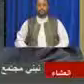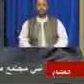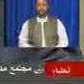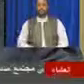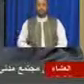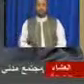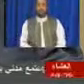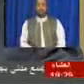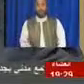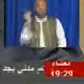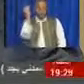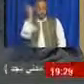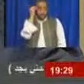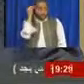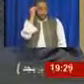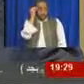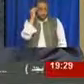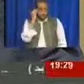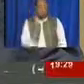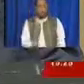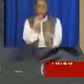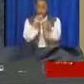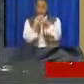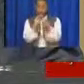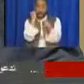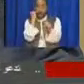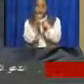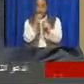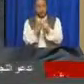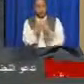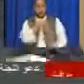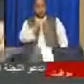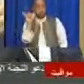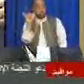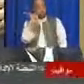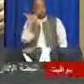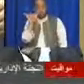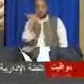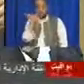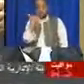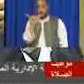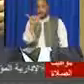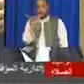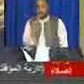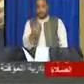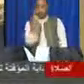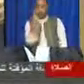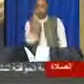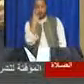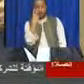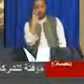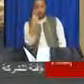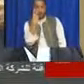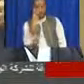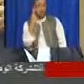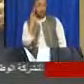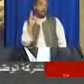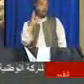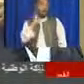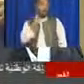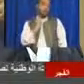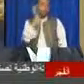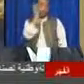يعني ينبغي ان ناخذه في الاعتبار وبجد لان الان كما نرى ان